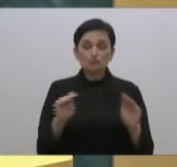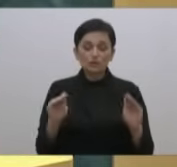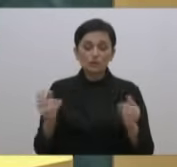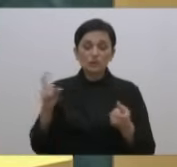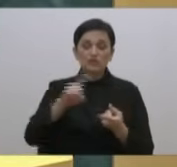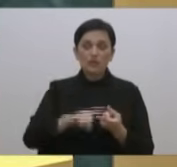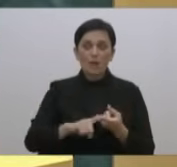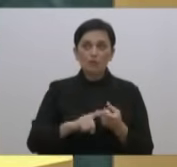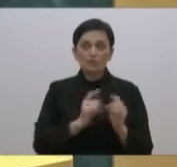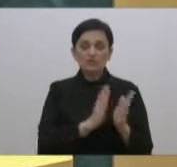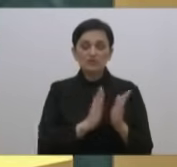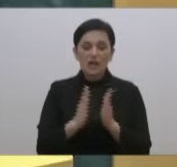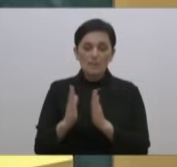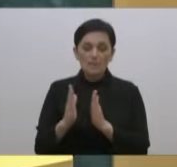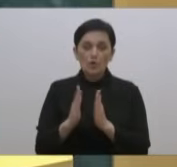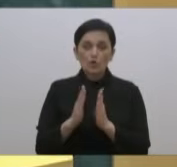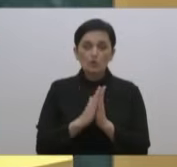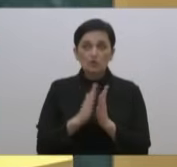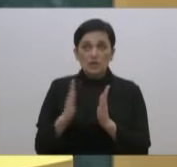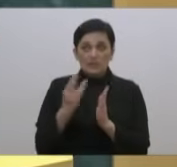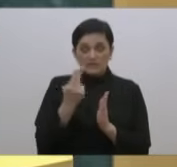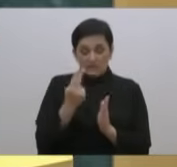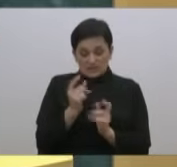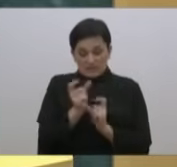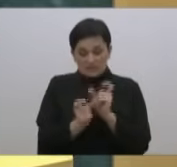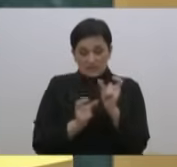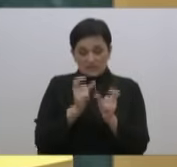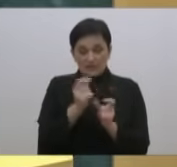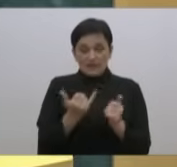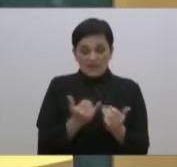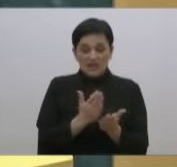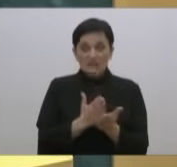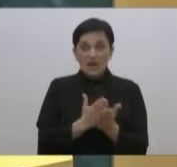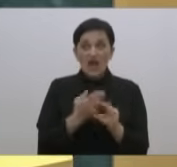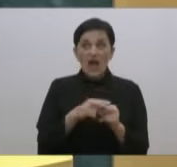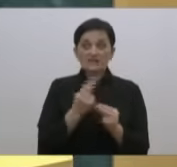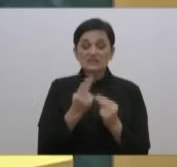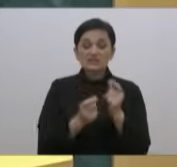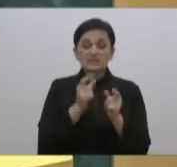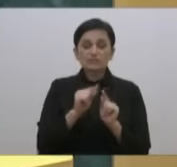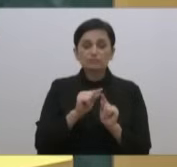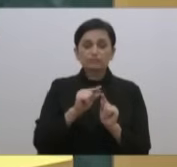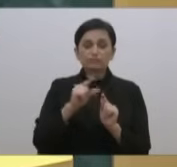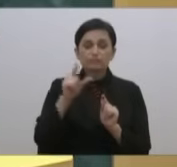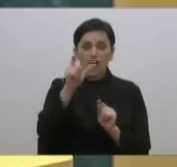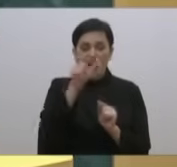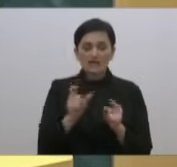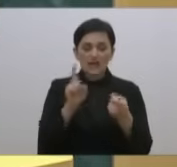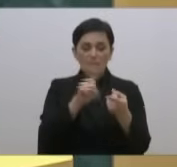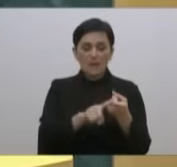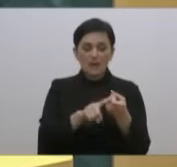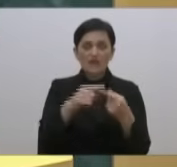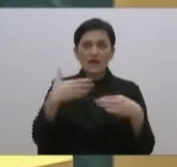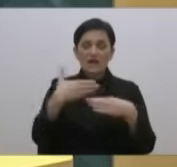მშვიდობაზე დაფუძნებული სტაბილური განვითარება იმ ციფრებში ასახული, რომელიც გვაქვს დღეს და ეს ციფრები შემდეგ აისახება ადამიანებზე და